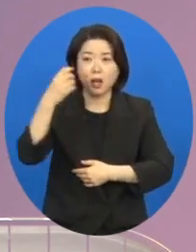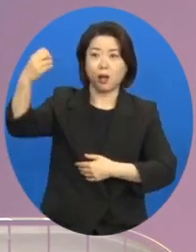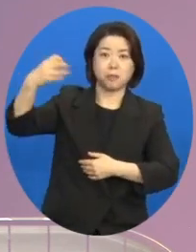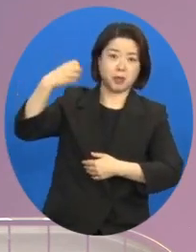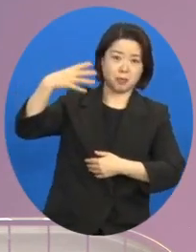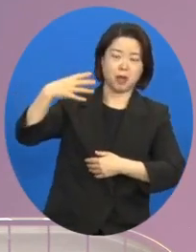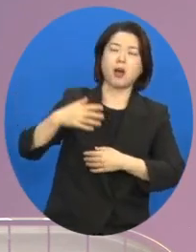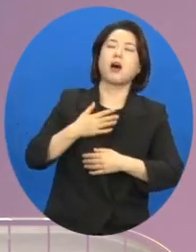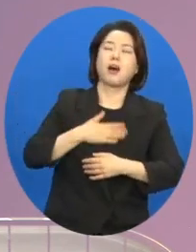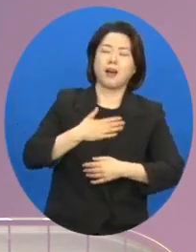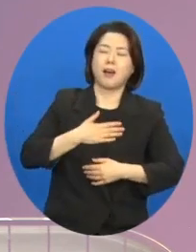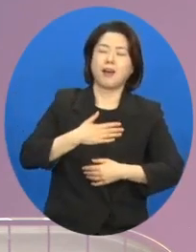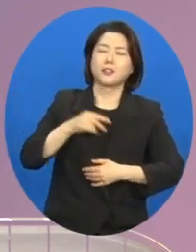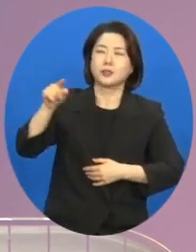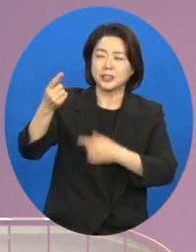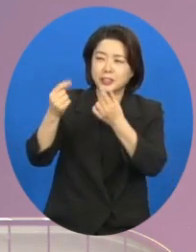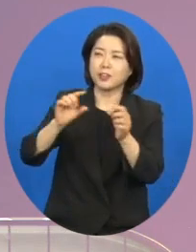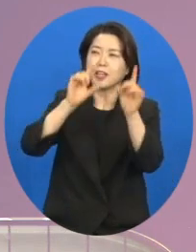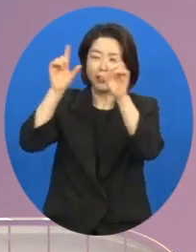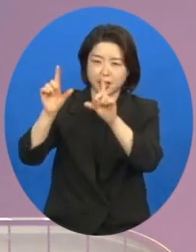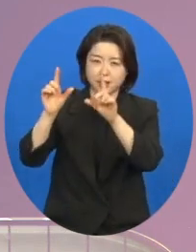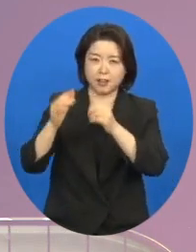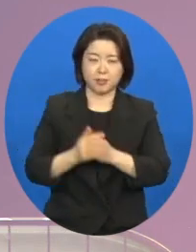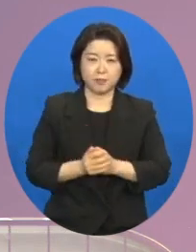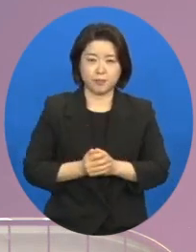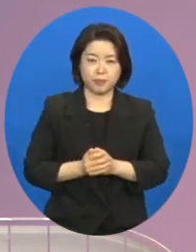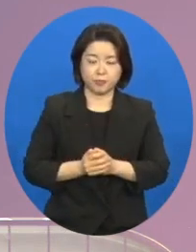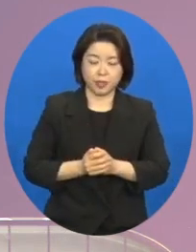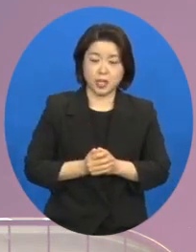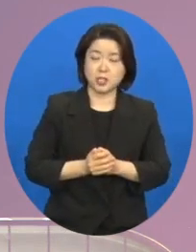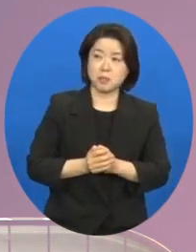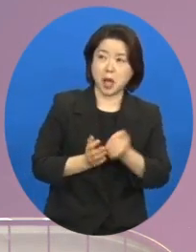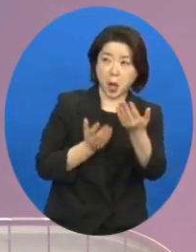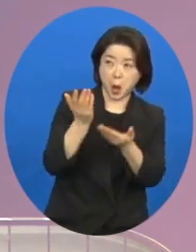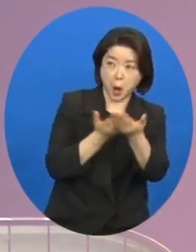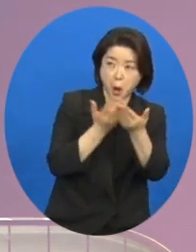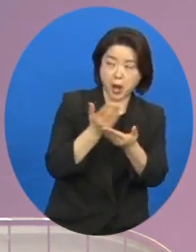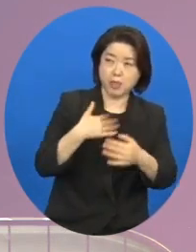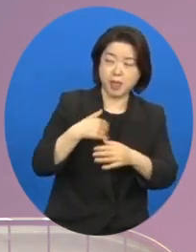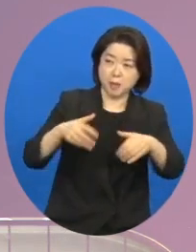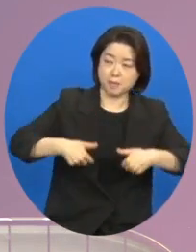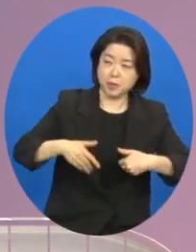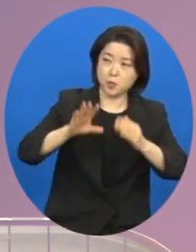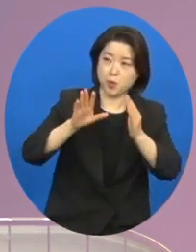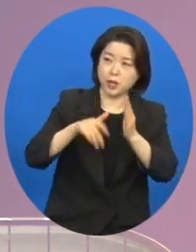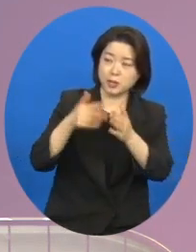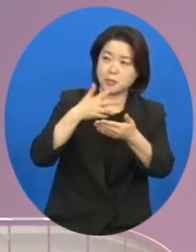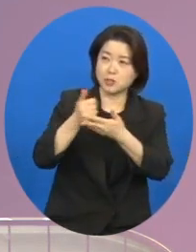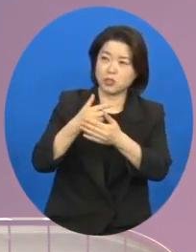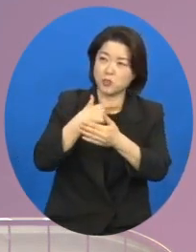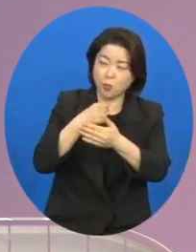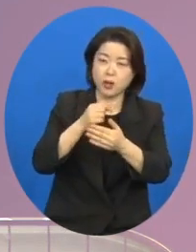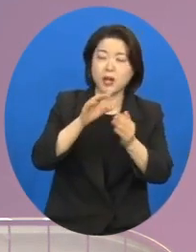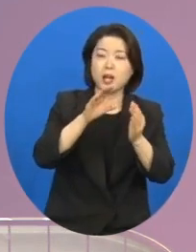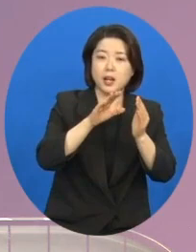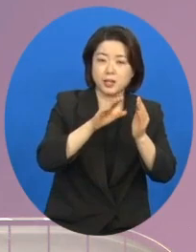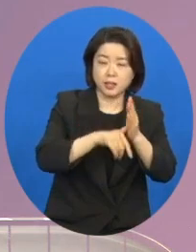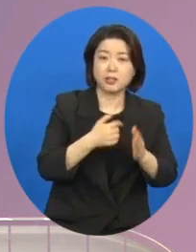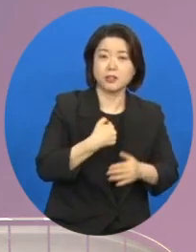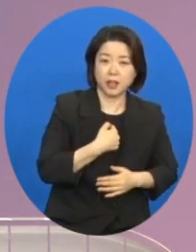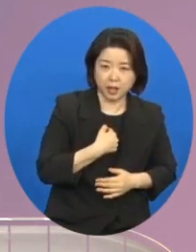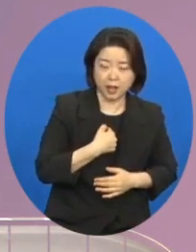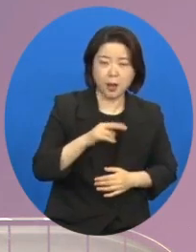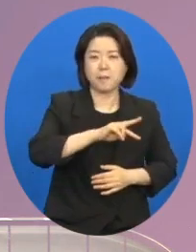살게요. 주님과 거래하던 관계에서 정말 주님이 거주하시고 주님이 통치하시는